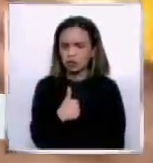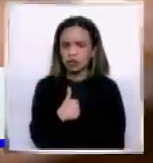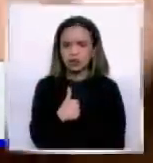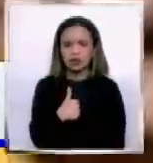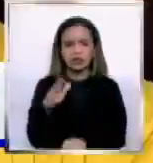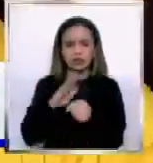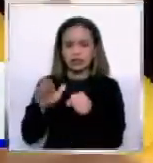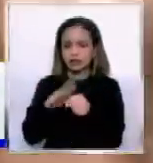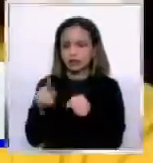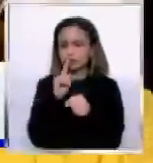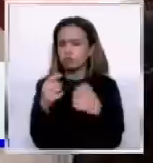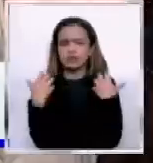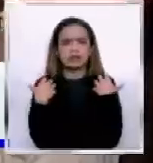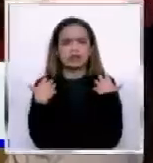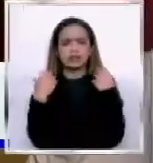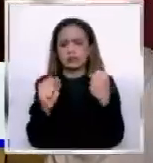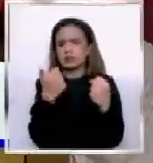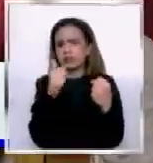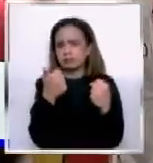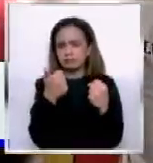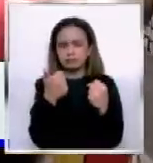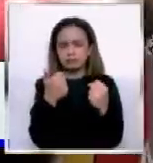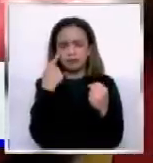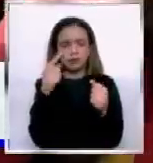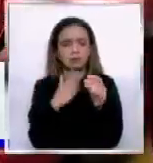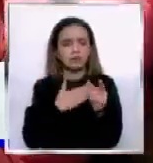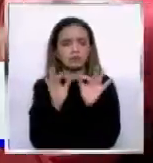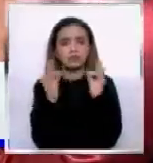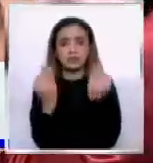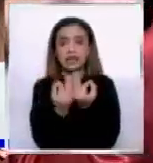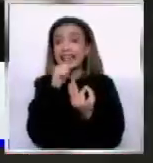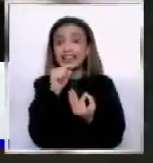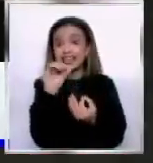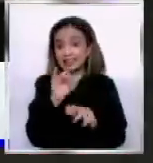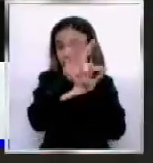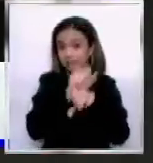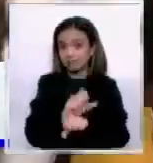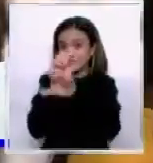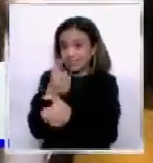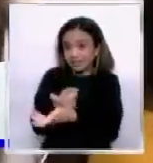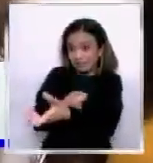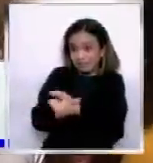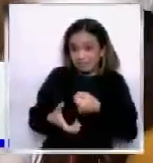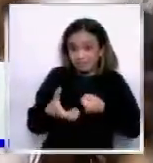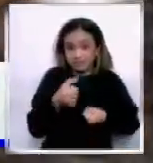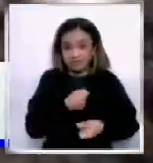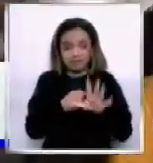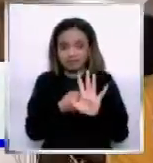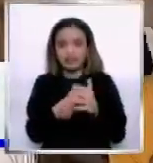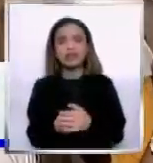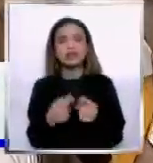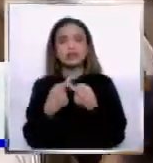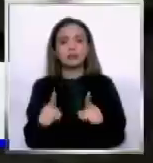maging malakas ang buong pamilya ko. Imbis na tradisyonal na prosesyong hinihila o may lubid, sa pamamagitan ng motorcade ang ikot